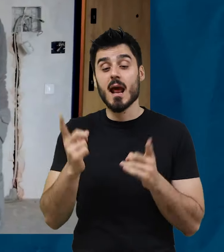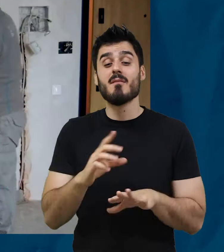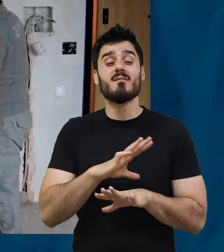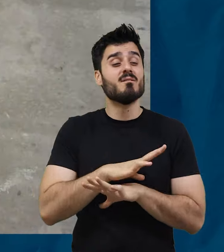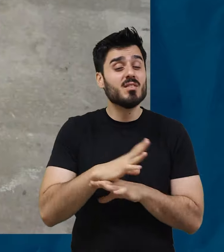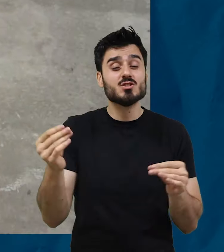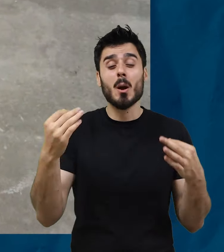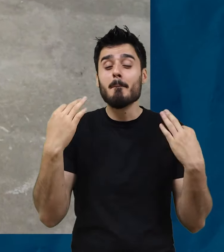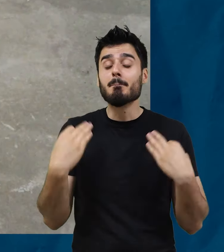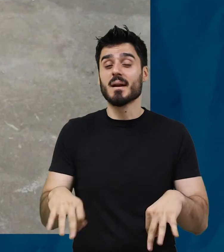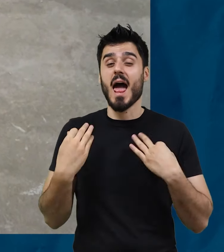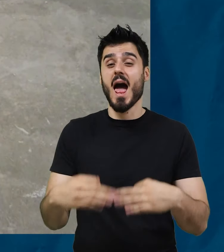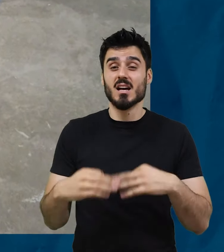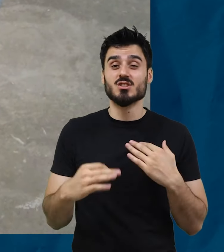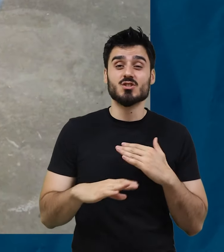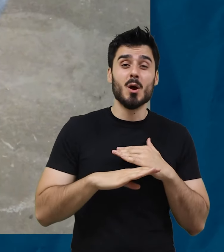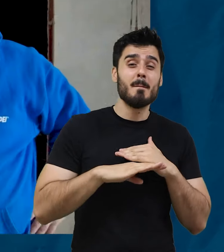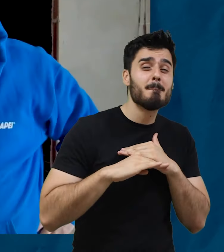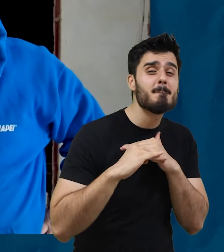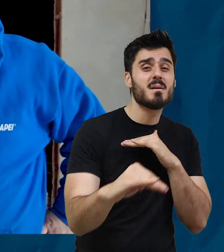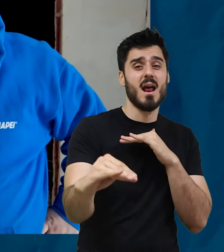е празно.